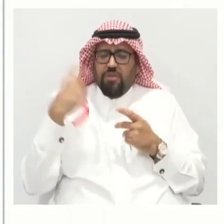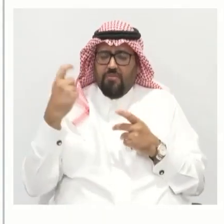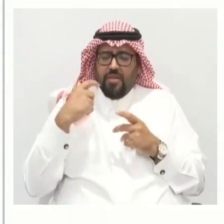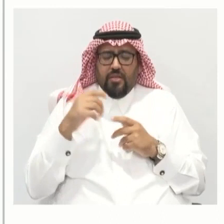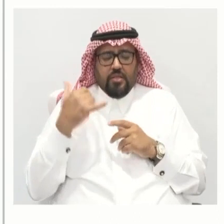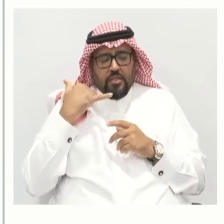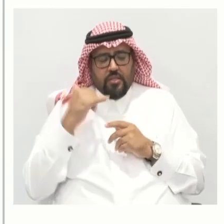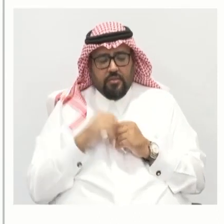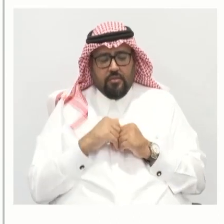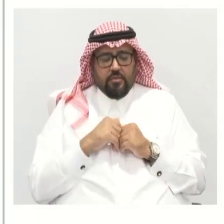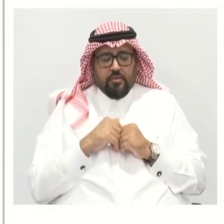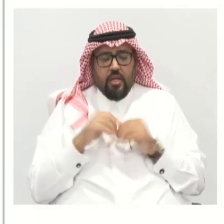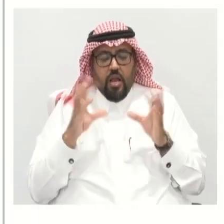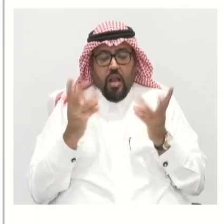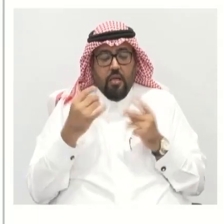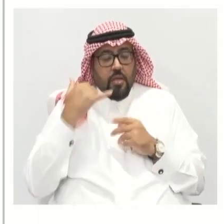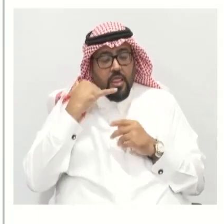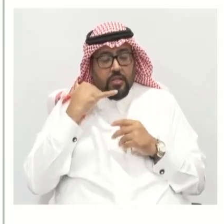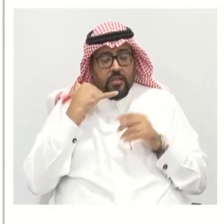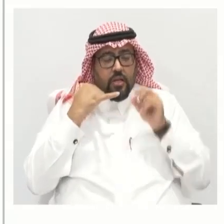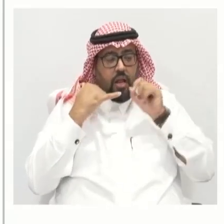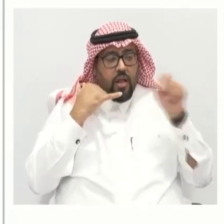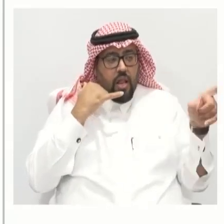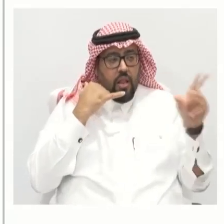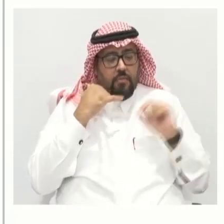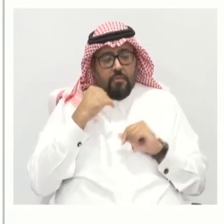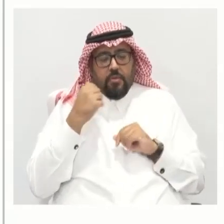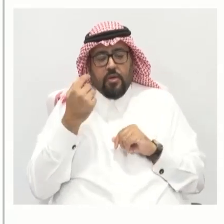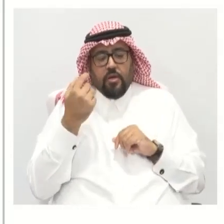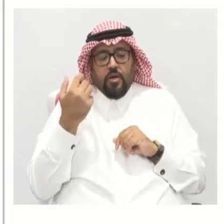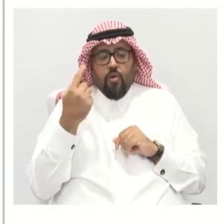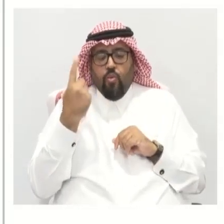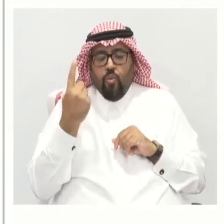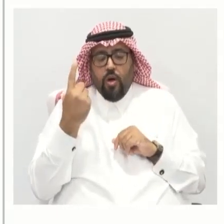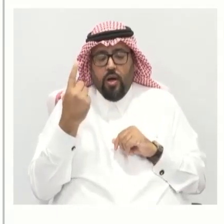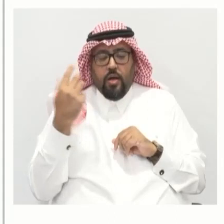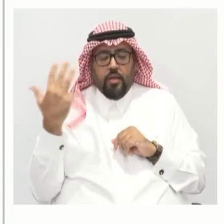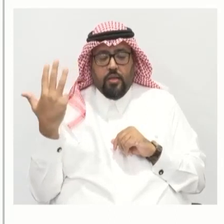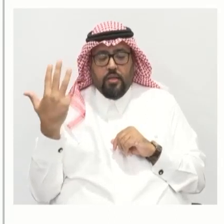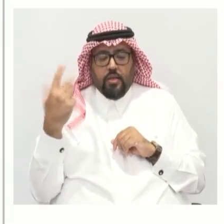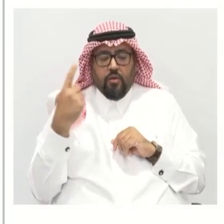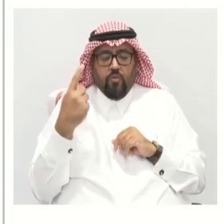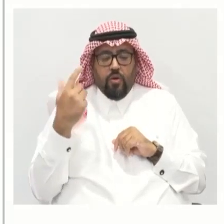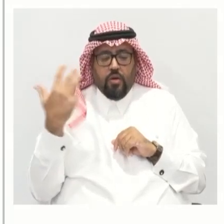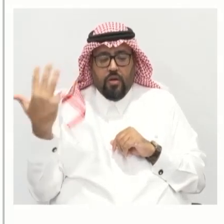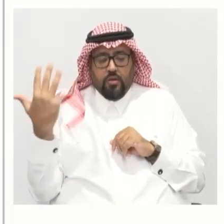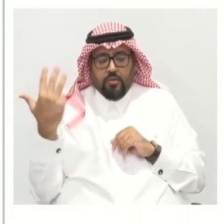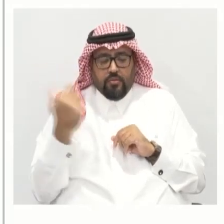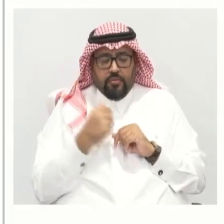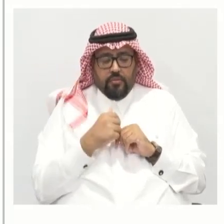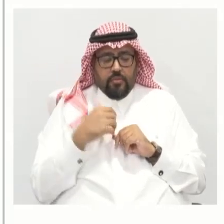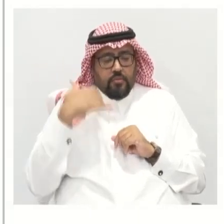ايذاء اذا ما هو الرقم الموحد الاتصال على الرقم 1 9